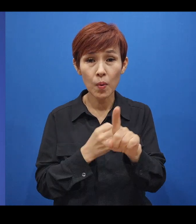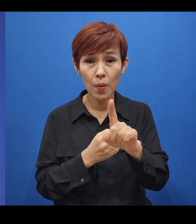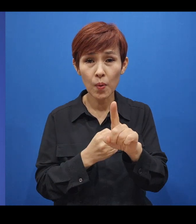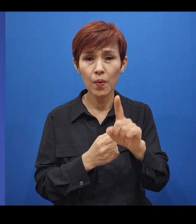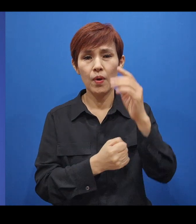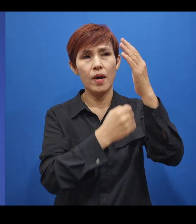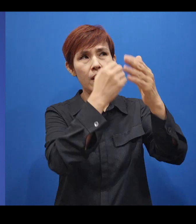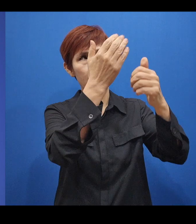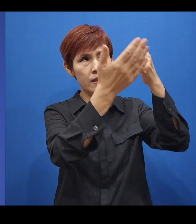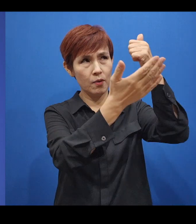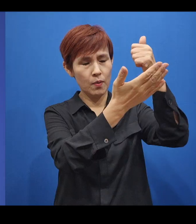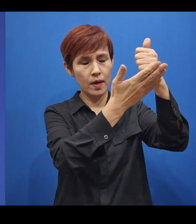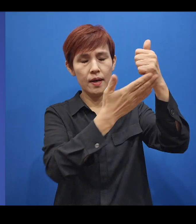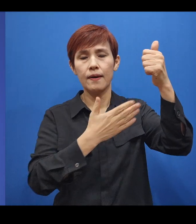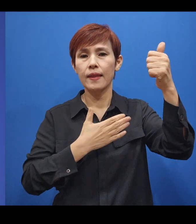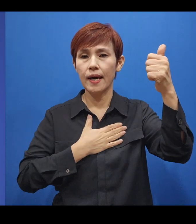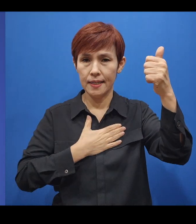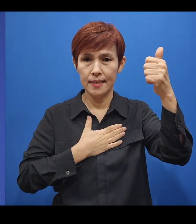하나님과 나를,